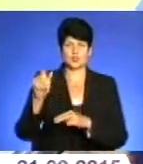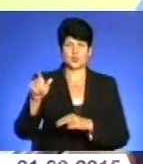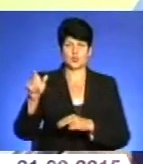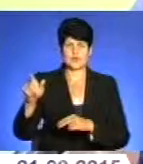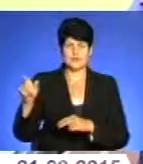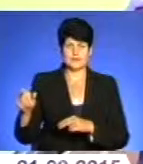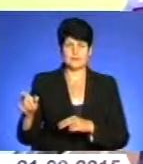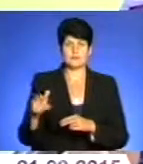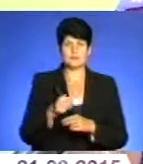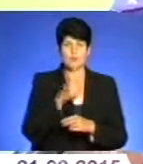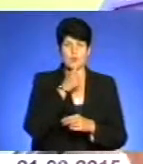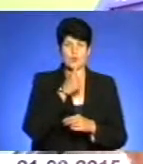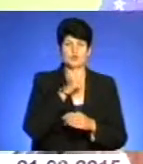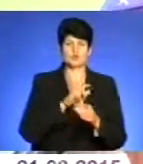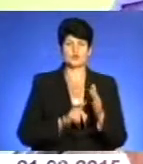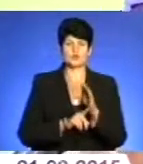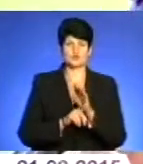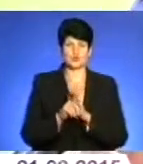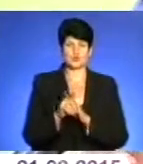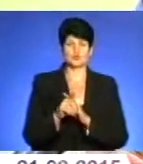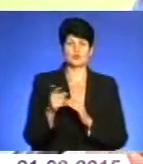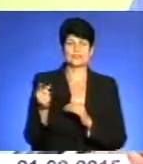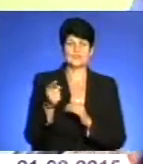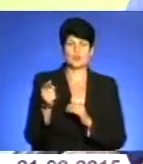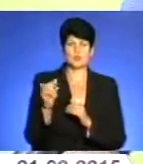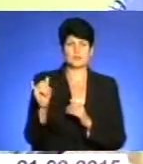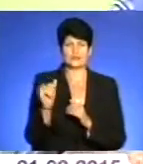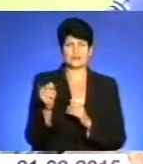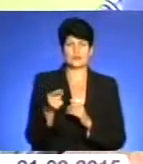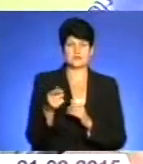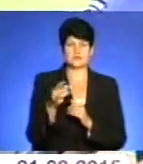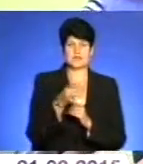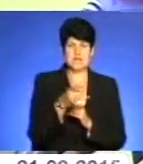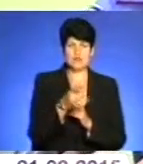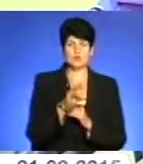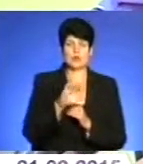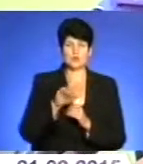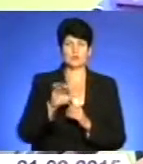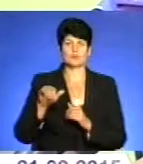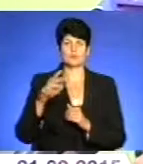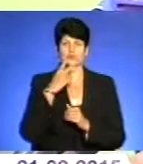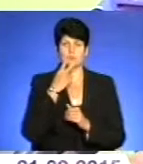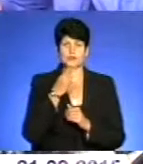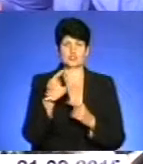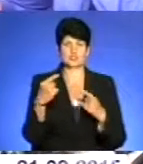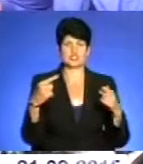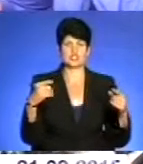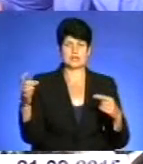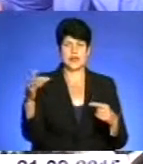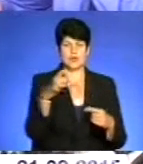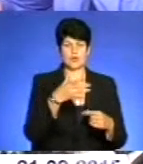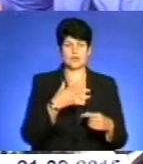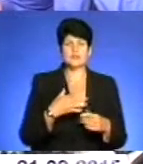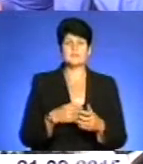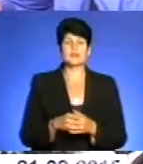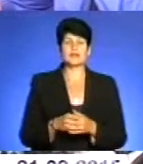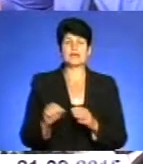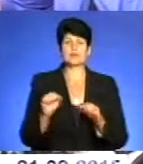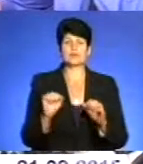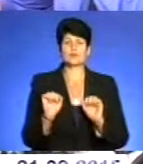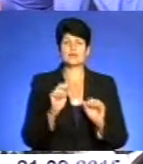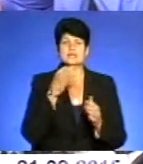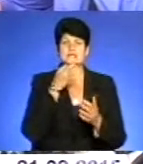спочатку запустити Тернопіль, Тернопільський район, а потім вже будемо бачити по інших районах. Керівник управління зазначив,